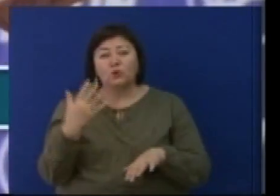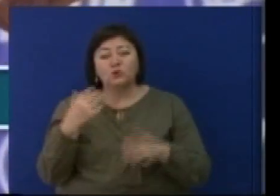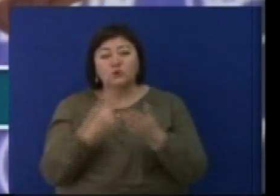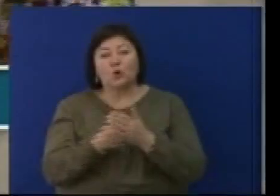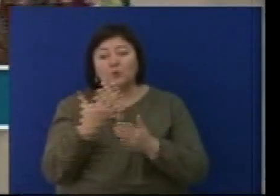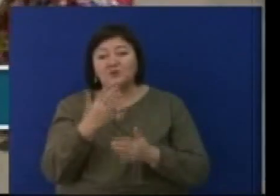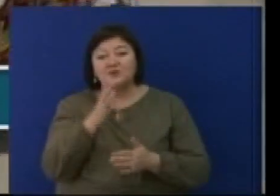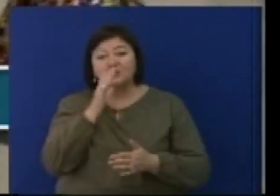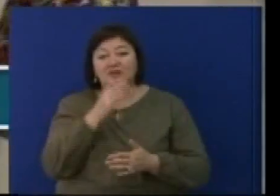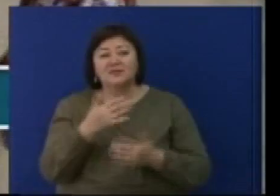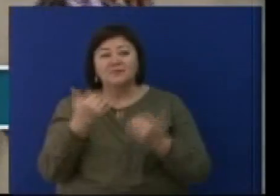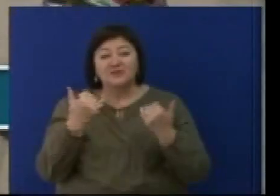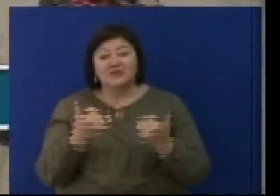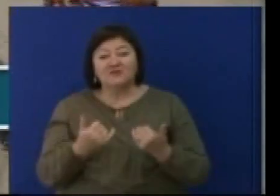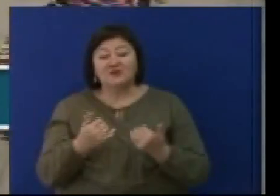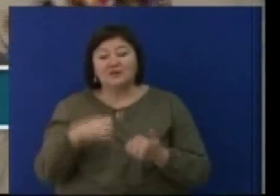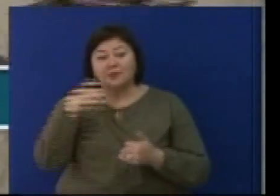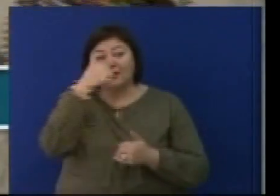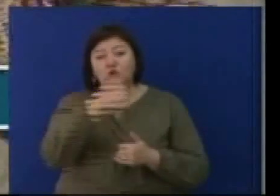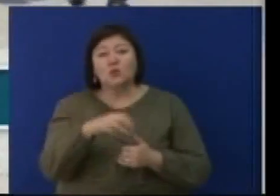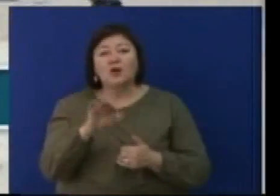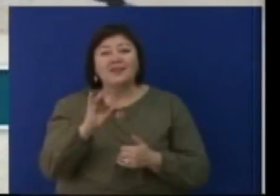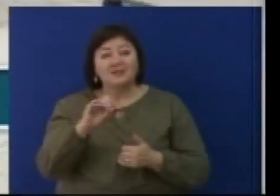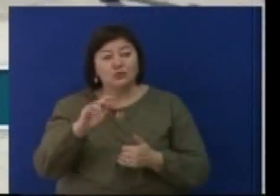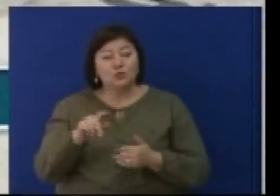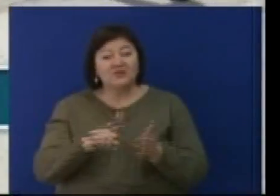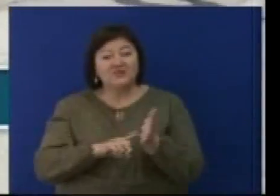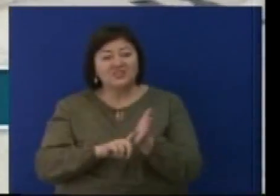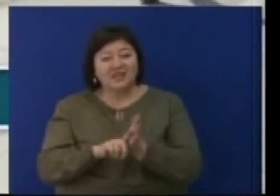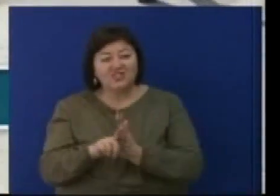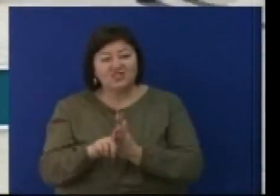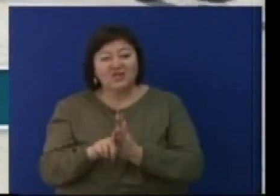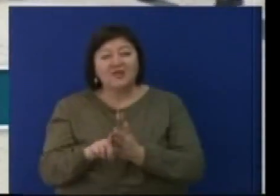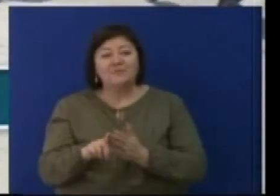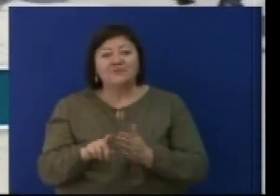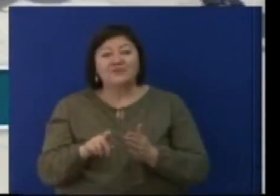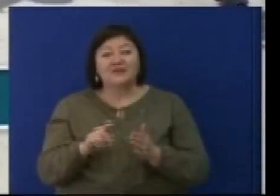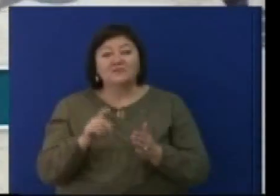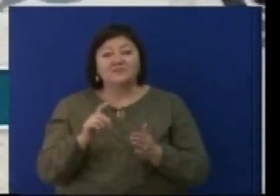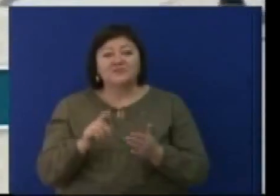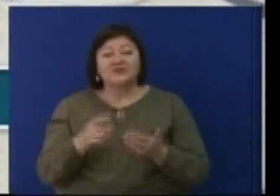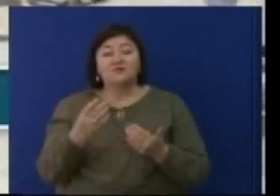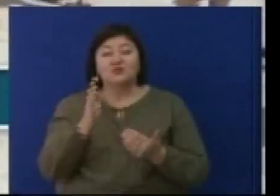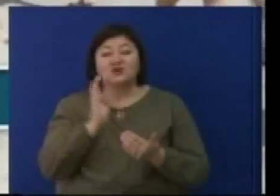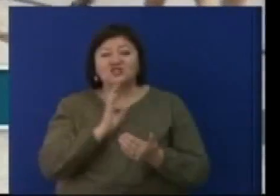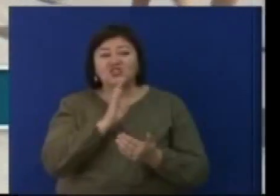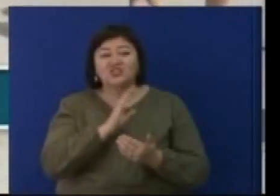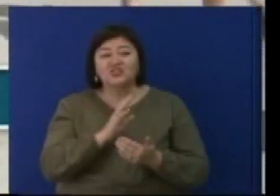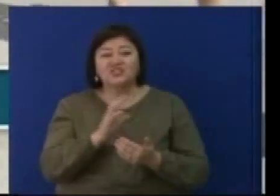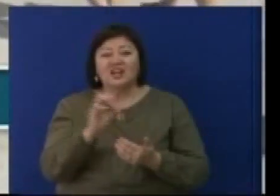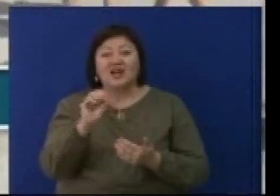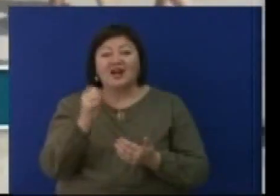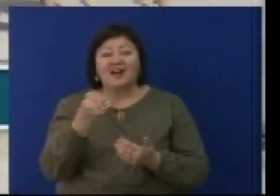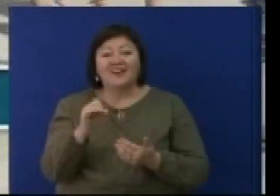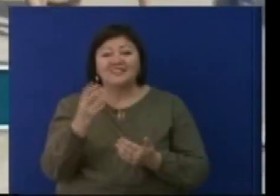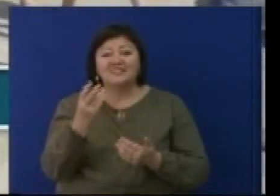Равоннан алтын кілттер акциясы ағымдағы жылдың шілде айында басталды. Семей қаласының тұрғыны Айнаш Саниязова 30 ойынның